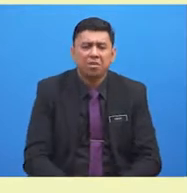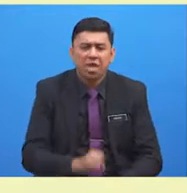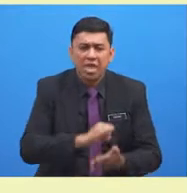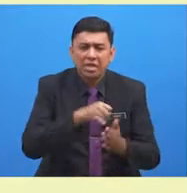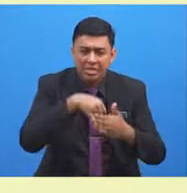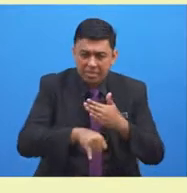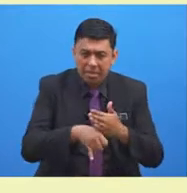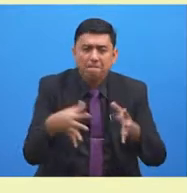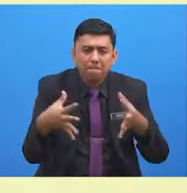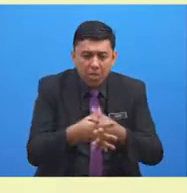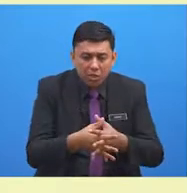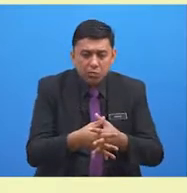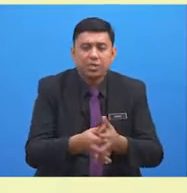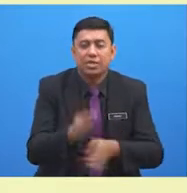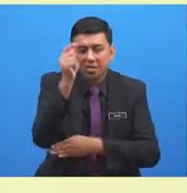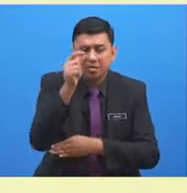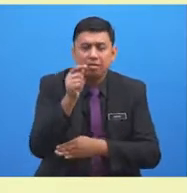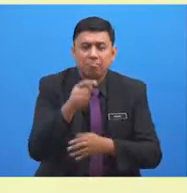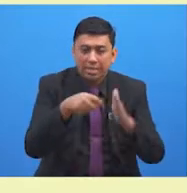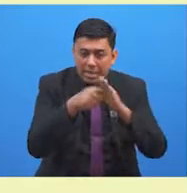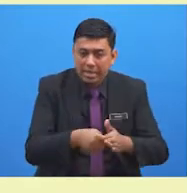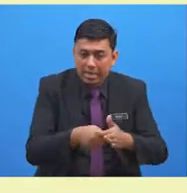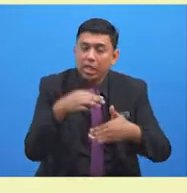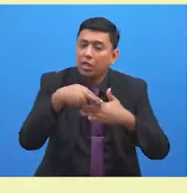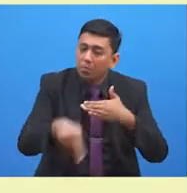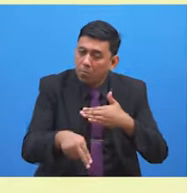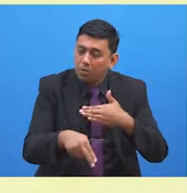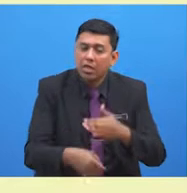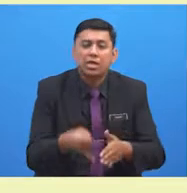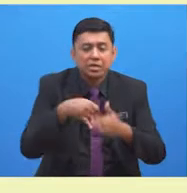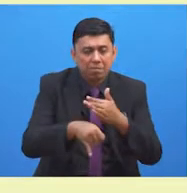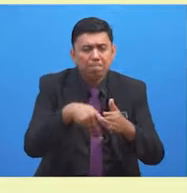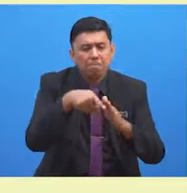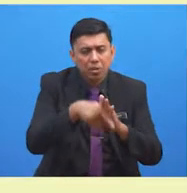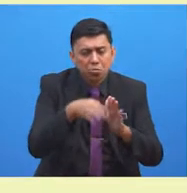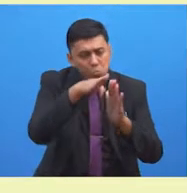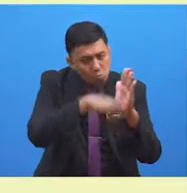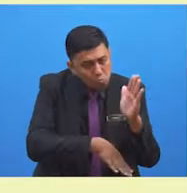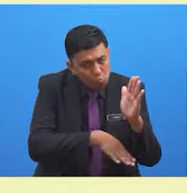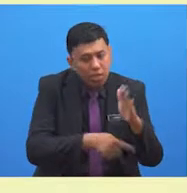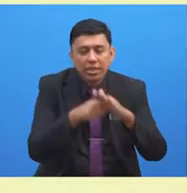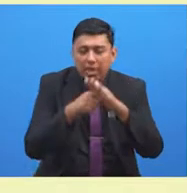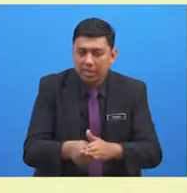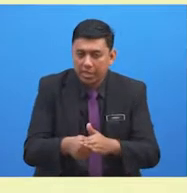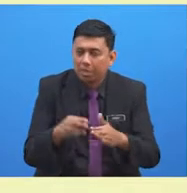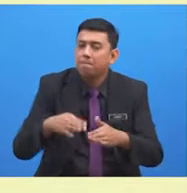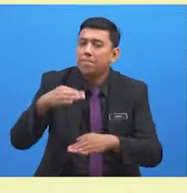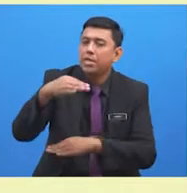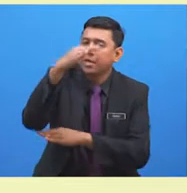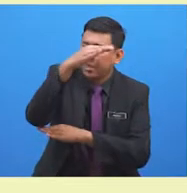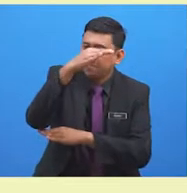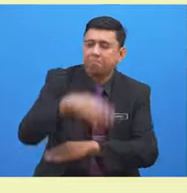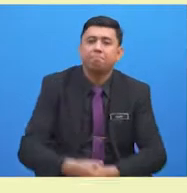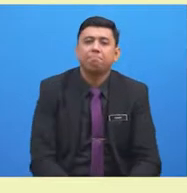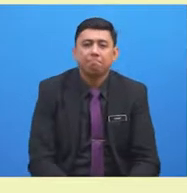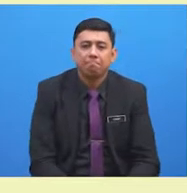tinggi, tekanan akan menurun. Dan apabila isi padu kurang, tekanan akan meningkat.